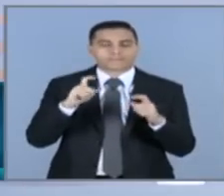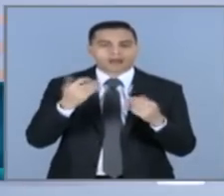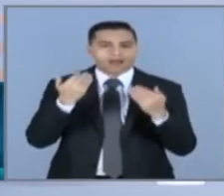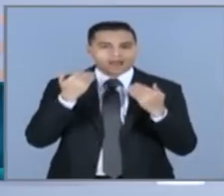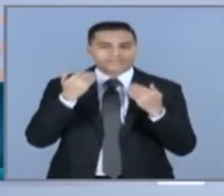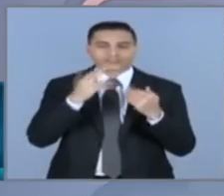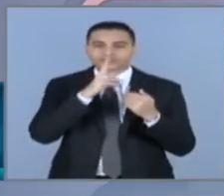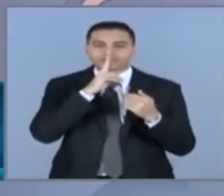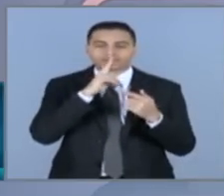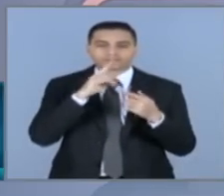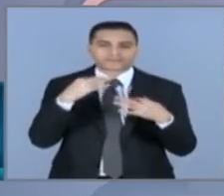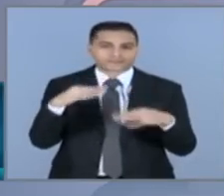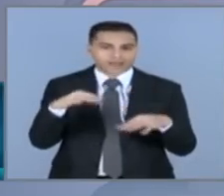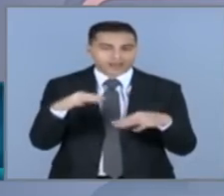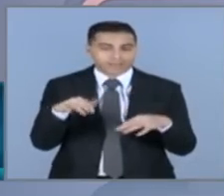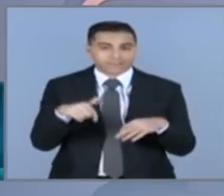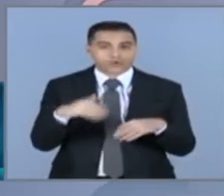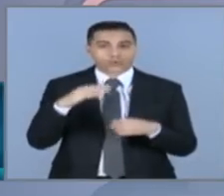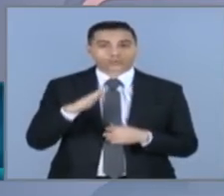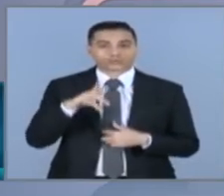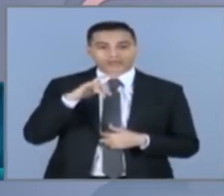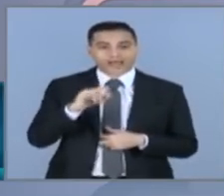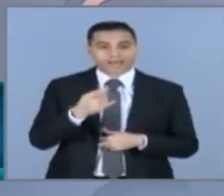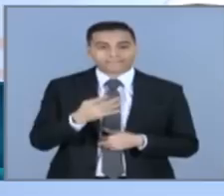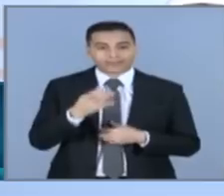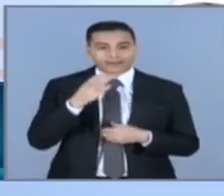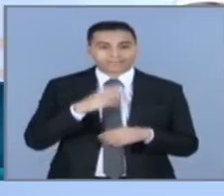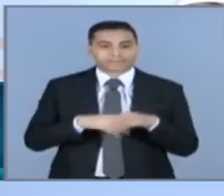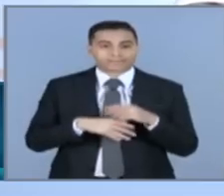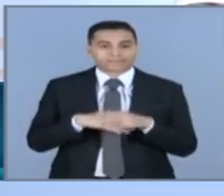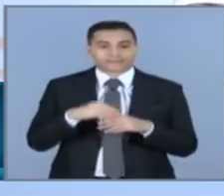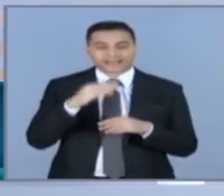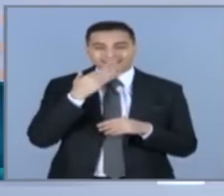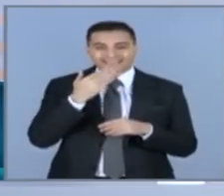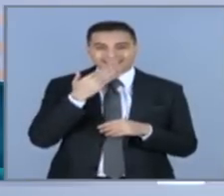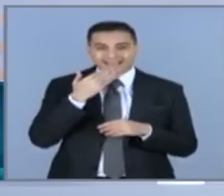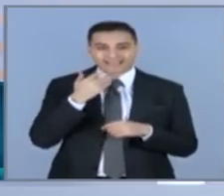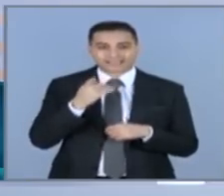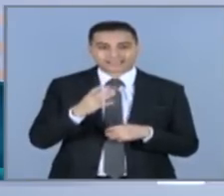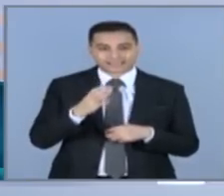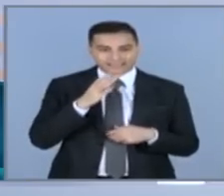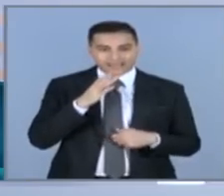المياه العذبة. حسام إجابتك. آسيا. آسيا